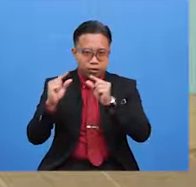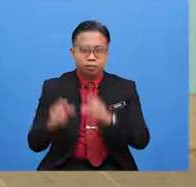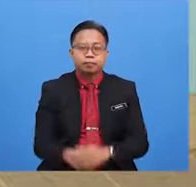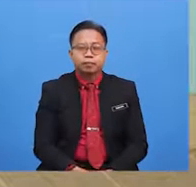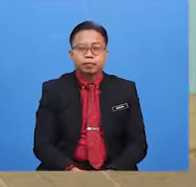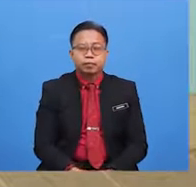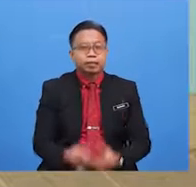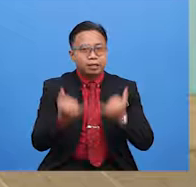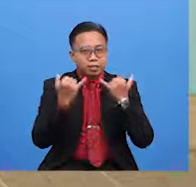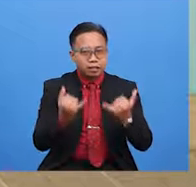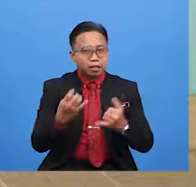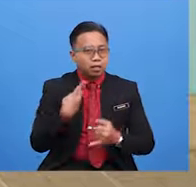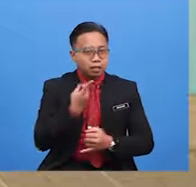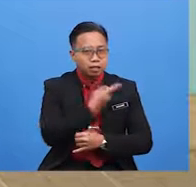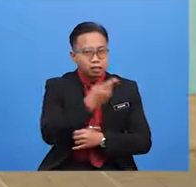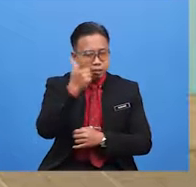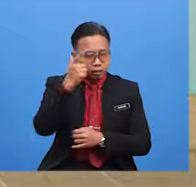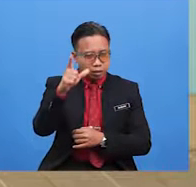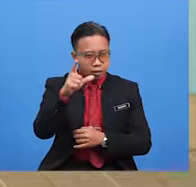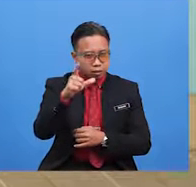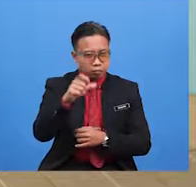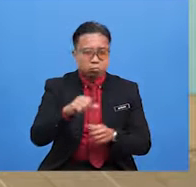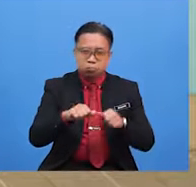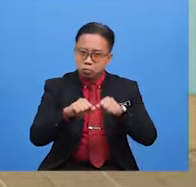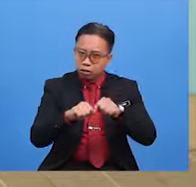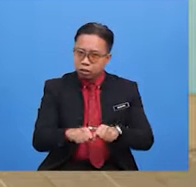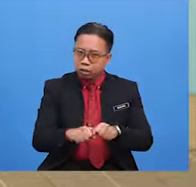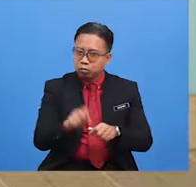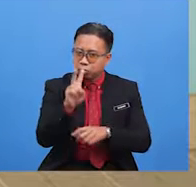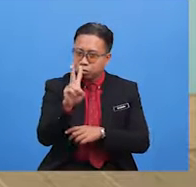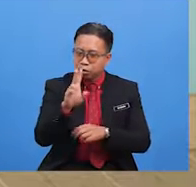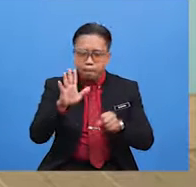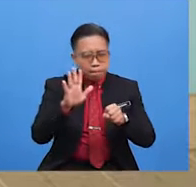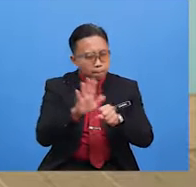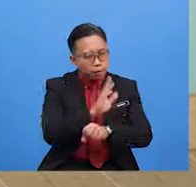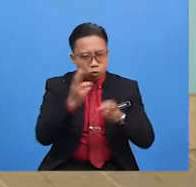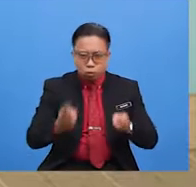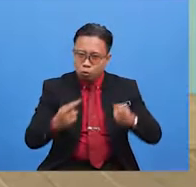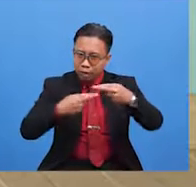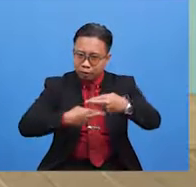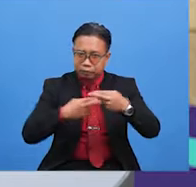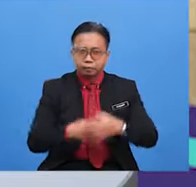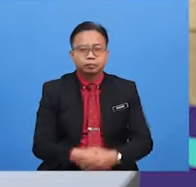Sekarang kita akan lihat syarat yang kedua bagi jirin, iaitu memenuhi luang.